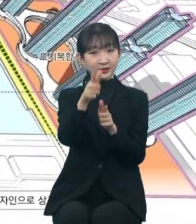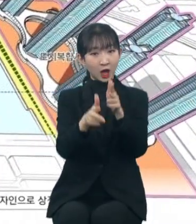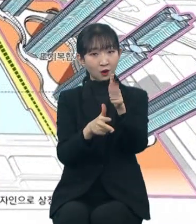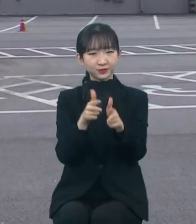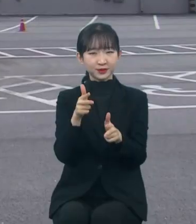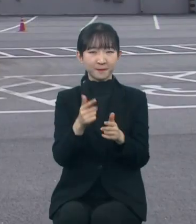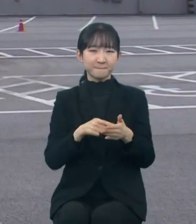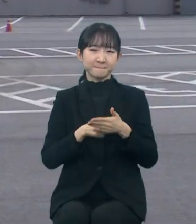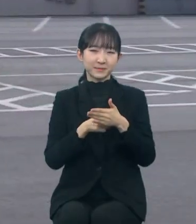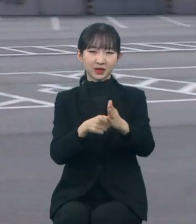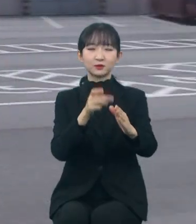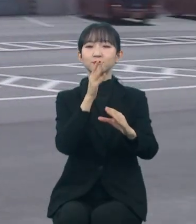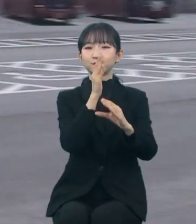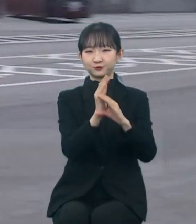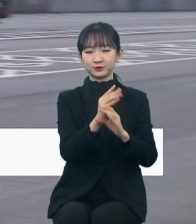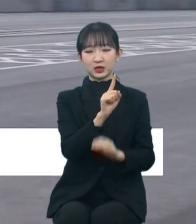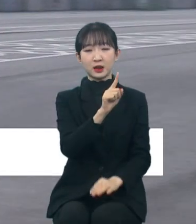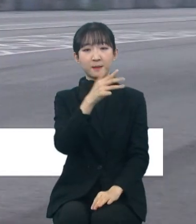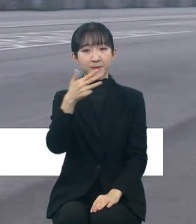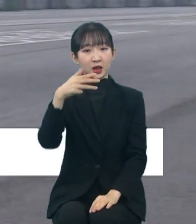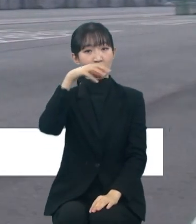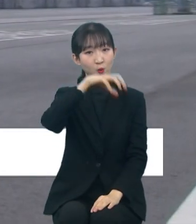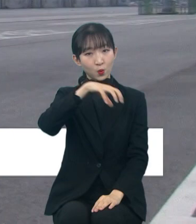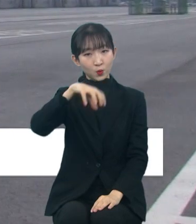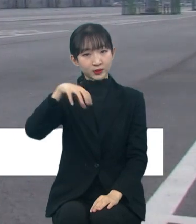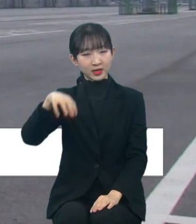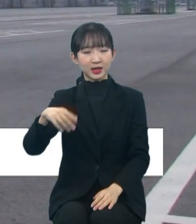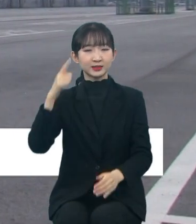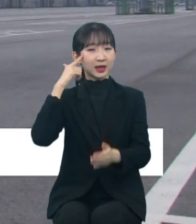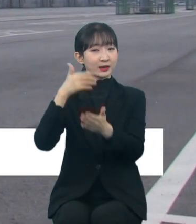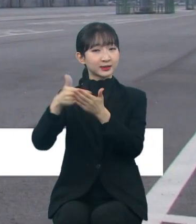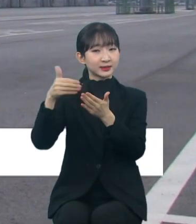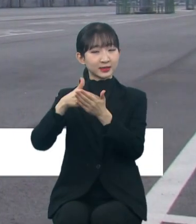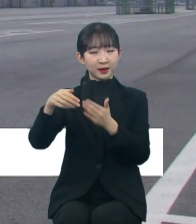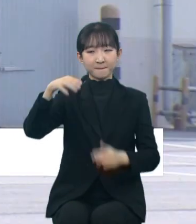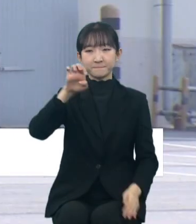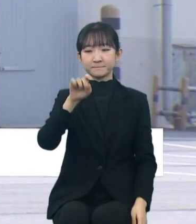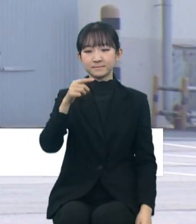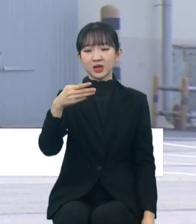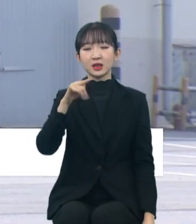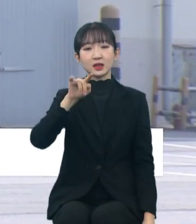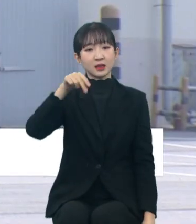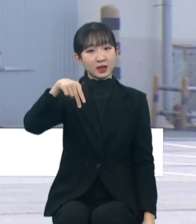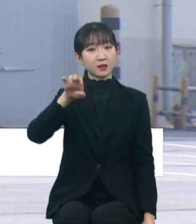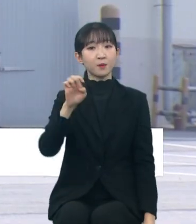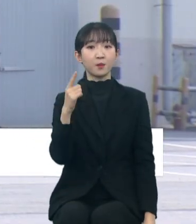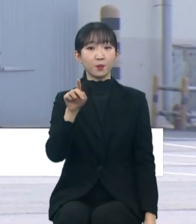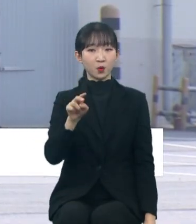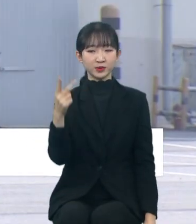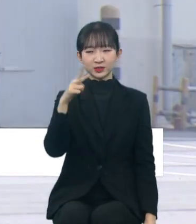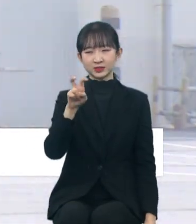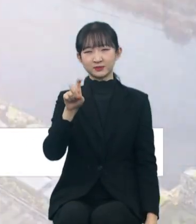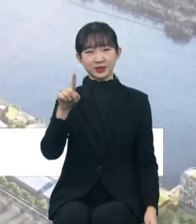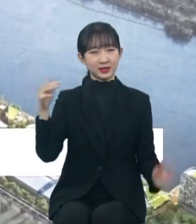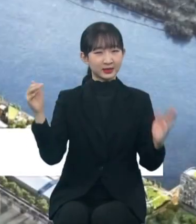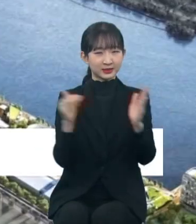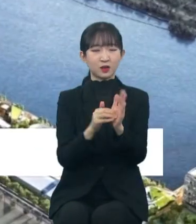있습니다. 18부두에 포함된 상상 플랫폼 조성 사업을 연내 준공한다는 목표로 사업을 추진하고